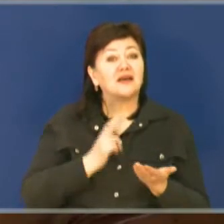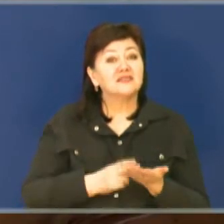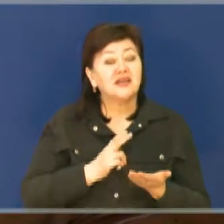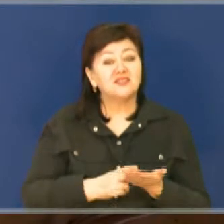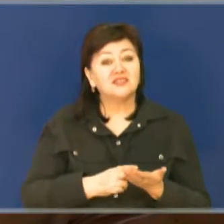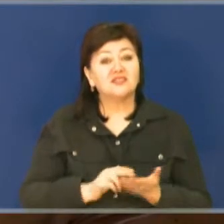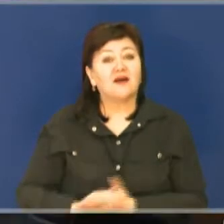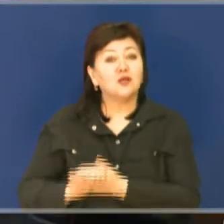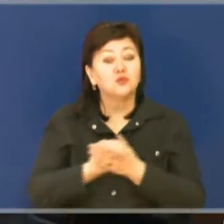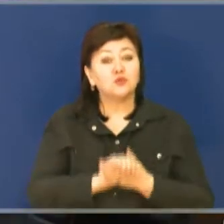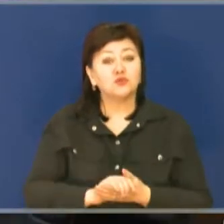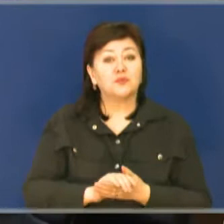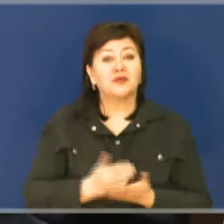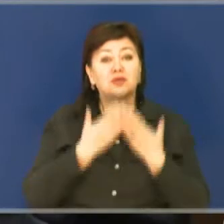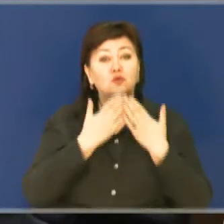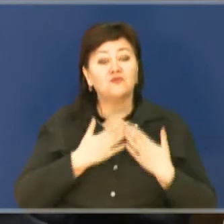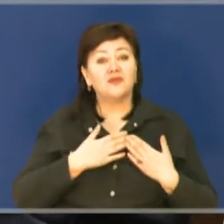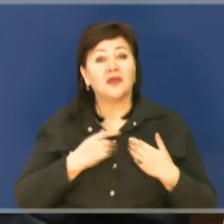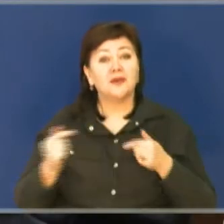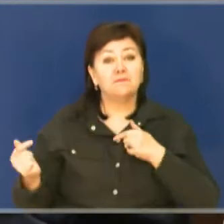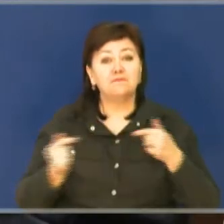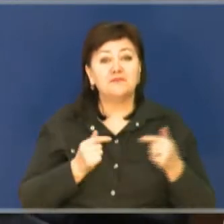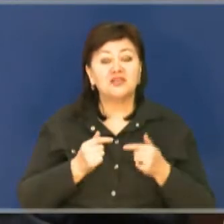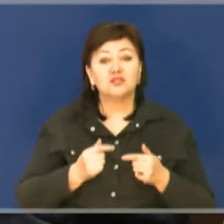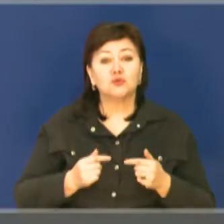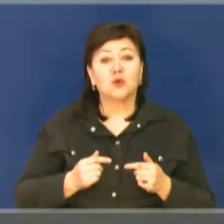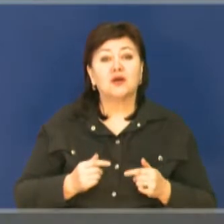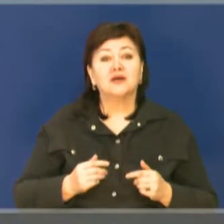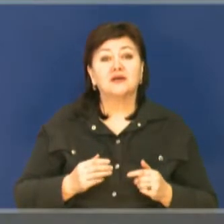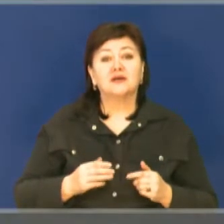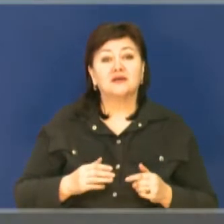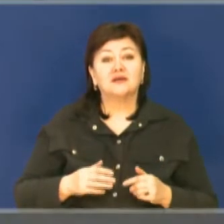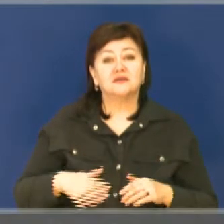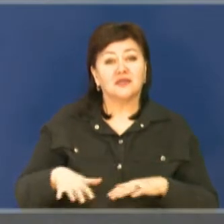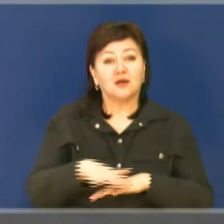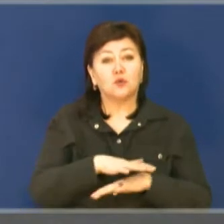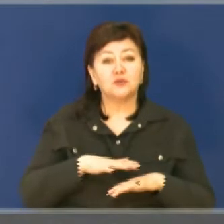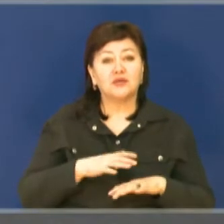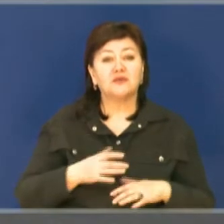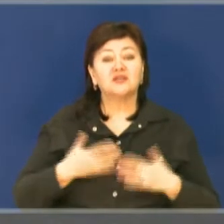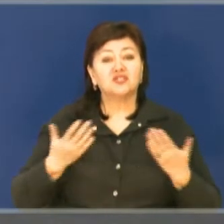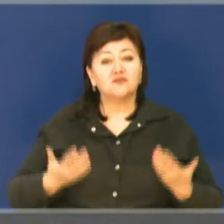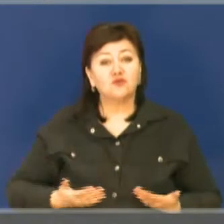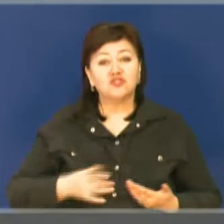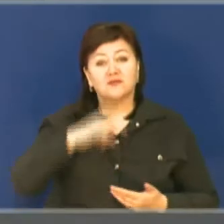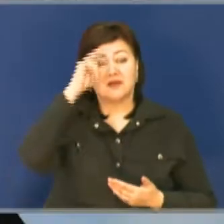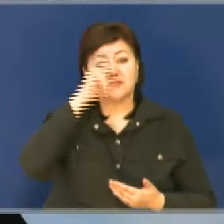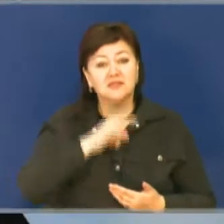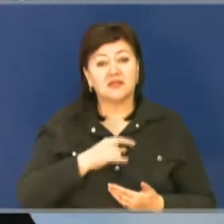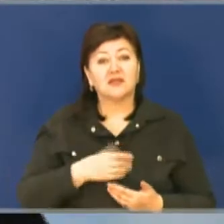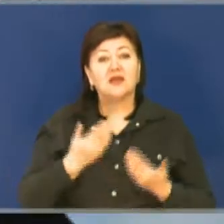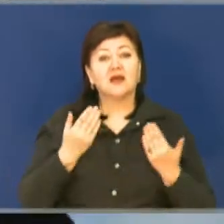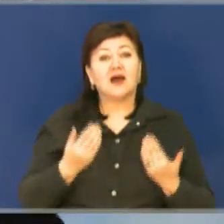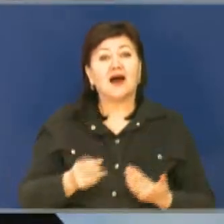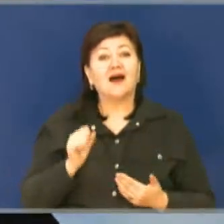согласия. Габдулхак Ахунжанов является членом Ассамблеи народа Казахстана с момента ее создания. За его плечами огромный опыт практической